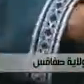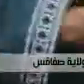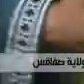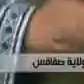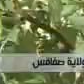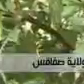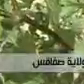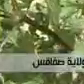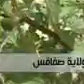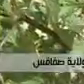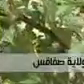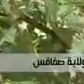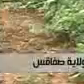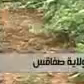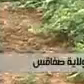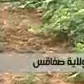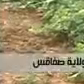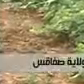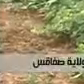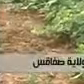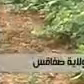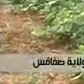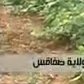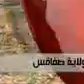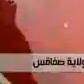للقضاء لاسترداد الحقوق.